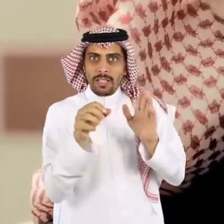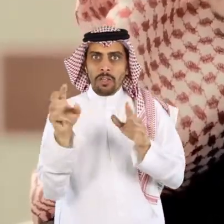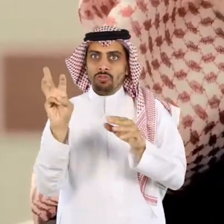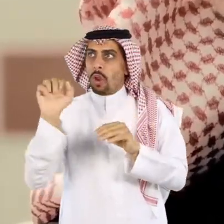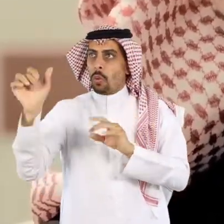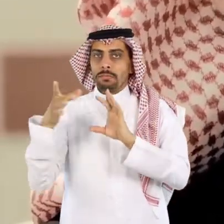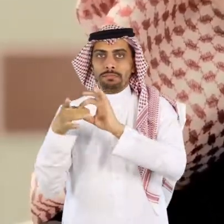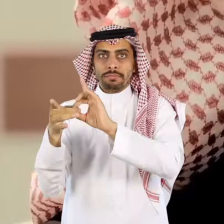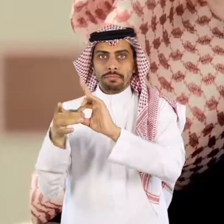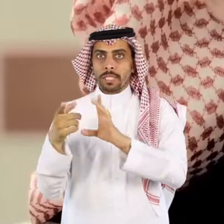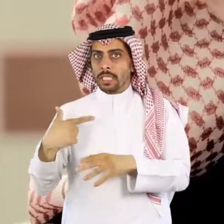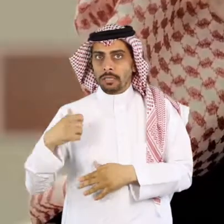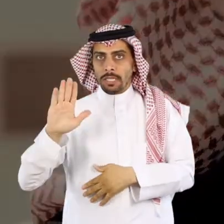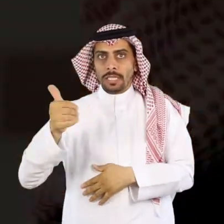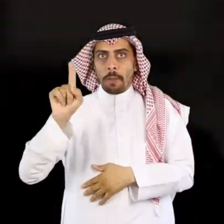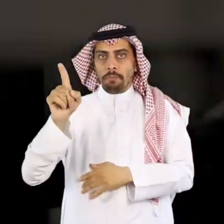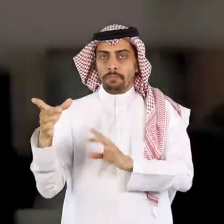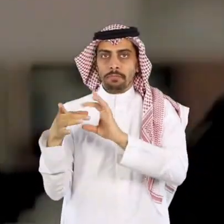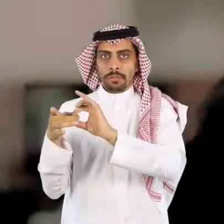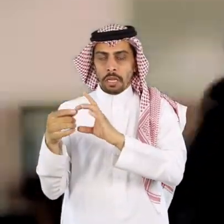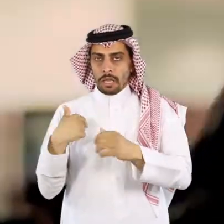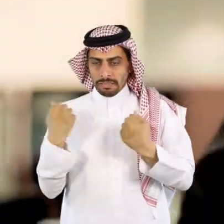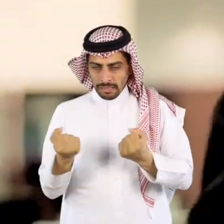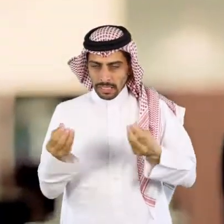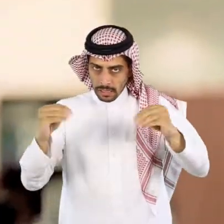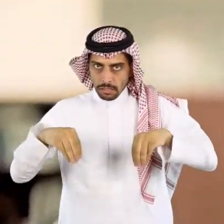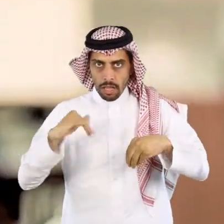حين نستخدمه الآن في الشركة.